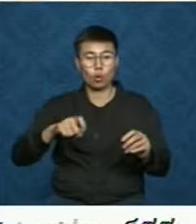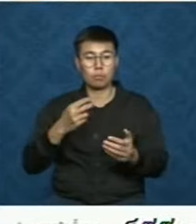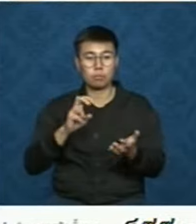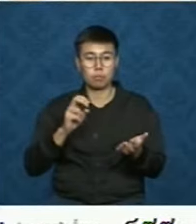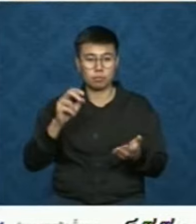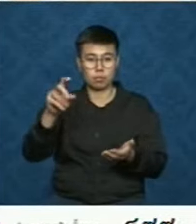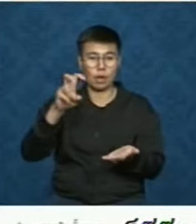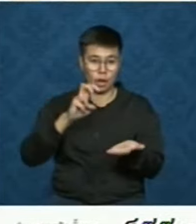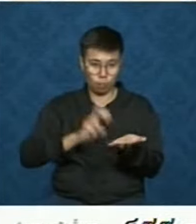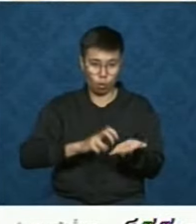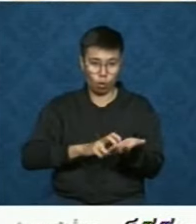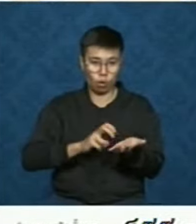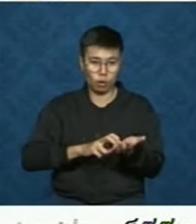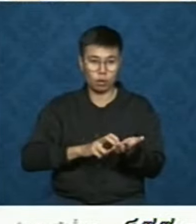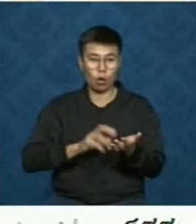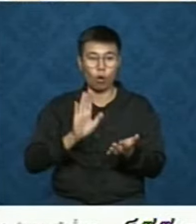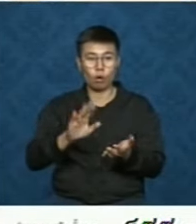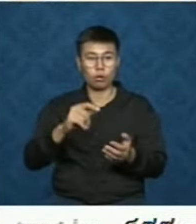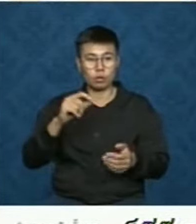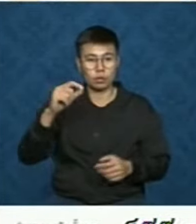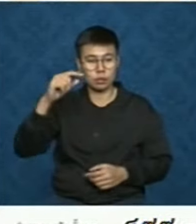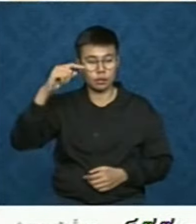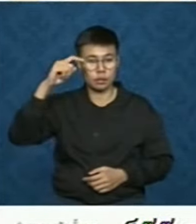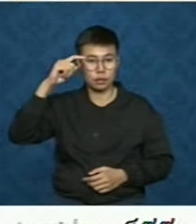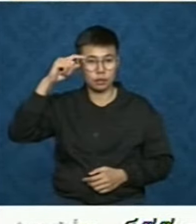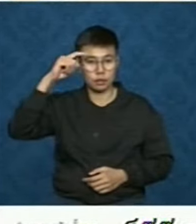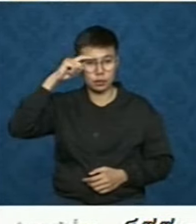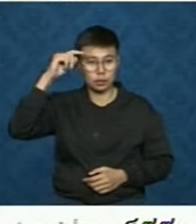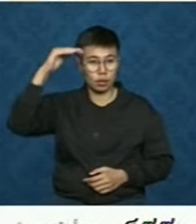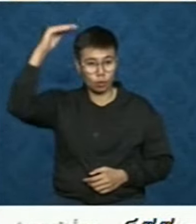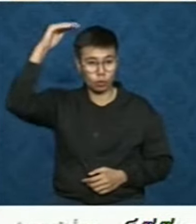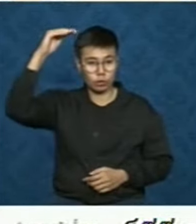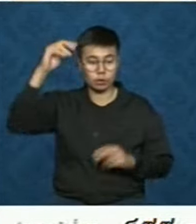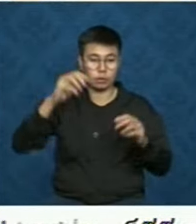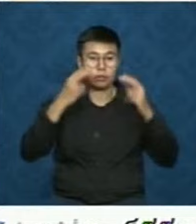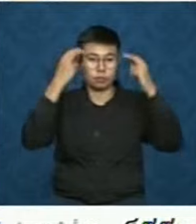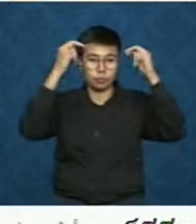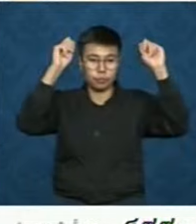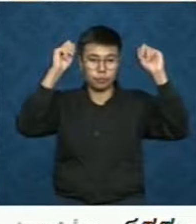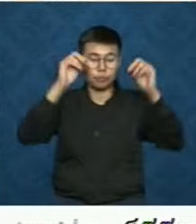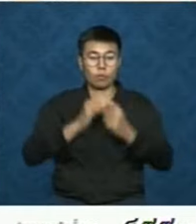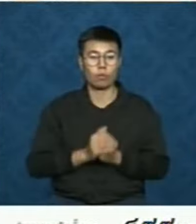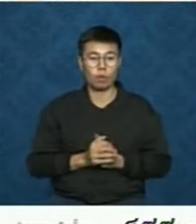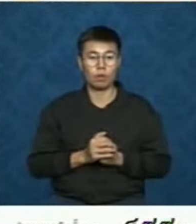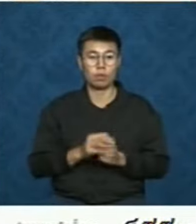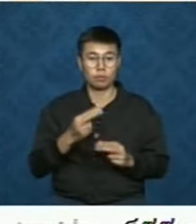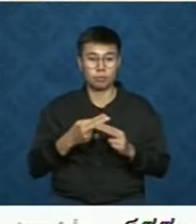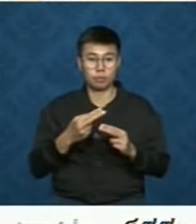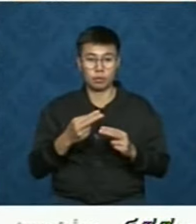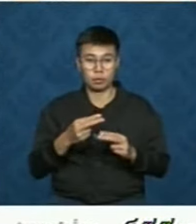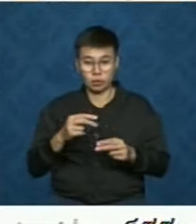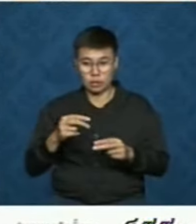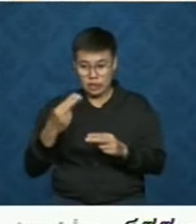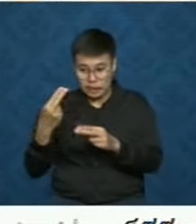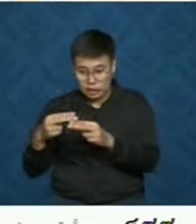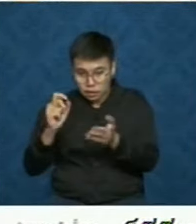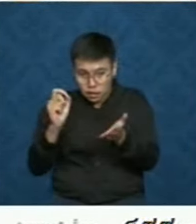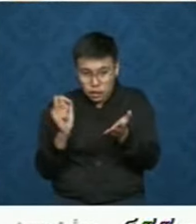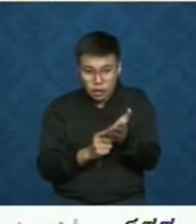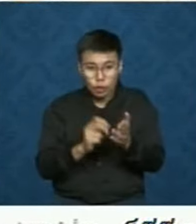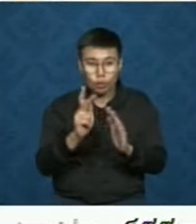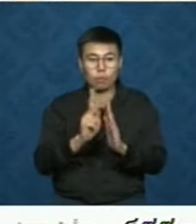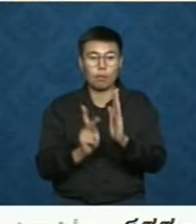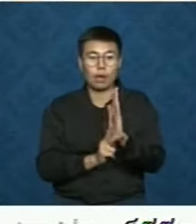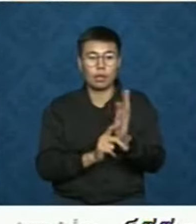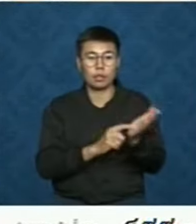รองจากท่านนายกแน่นอนครับท่านประธานที่เคารพครับท่านนายกกว่าจะเซ็นกฎหมายเข้าสู่สภาแต่